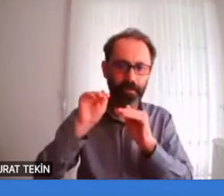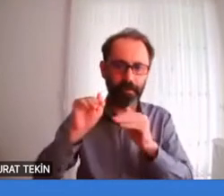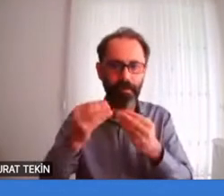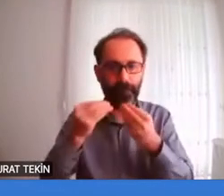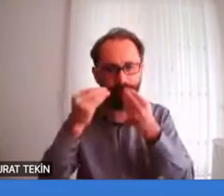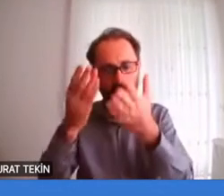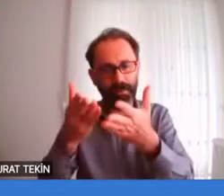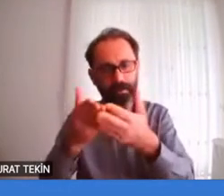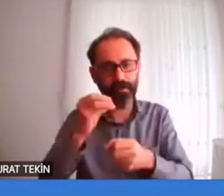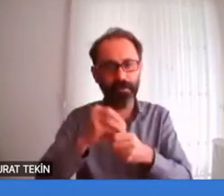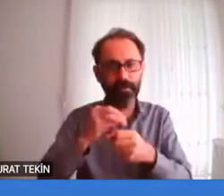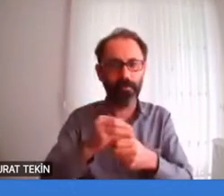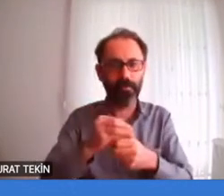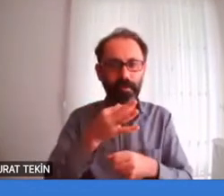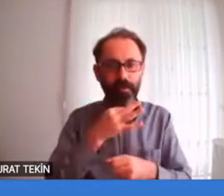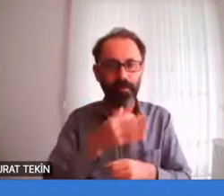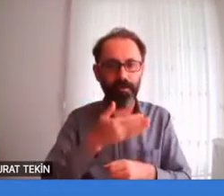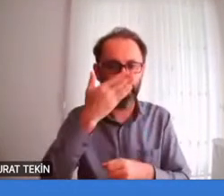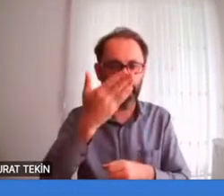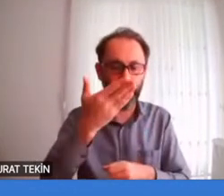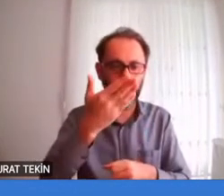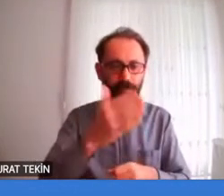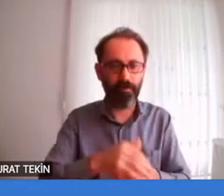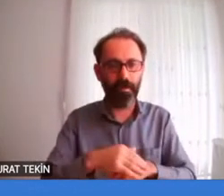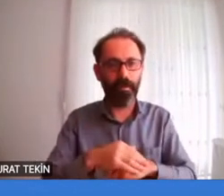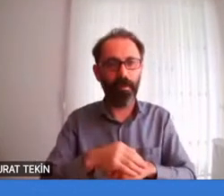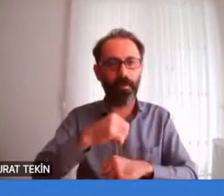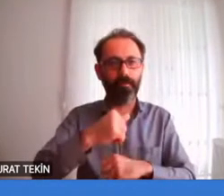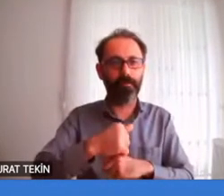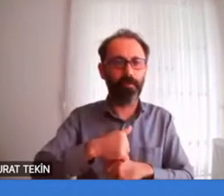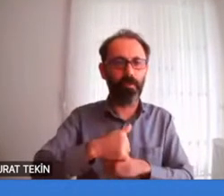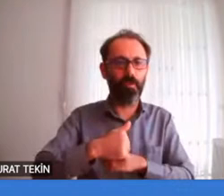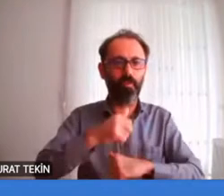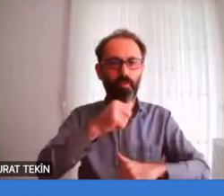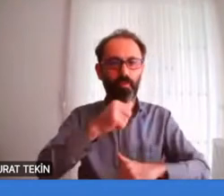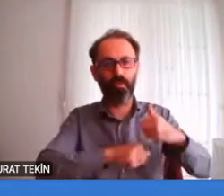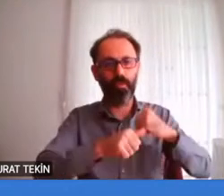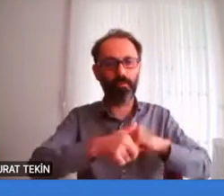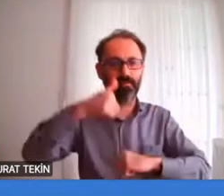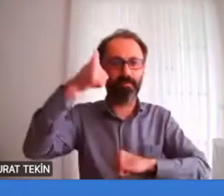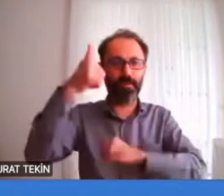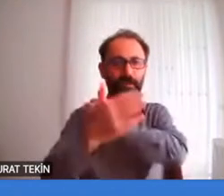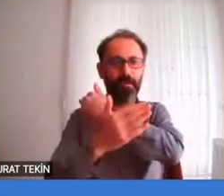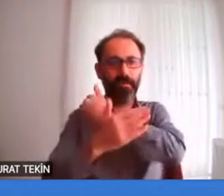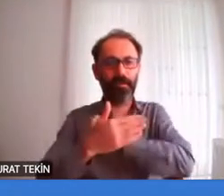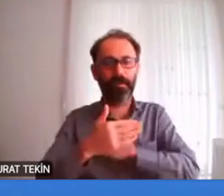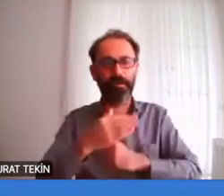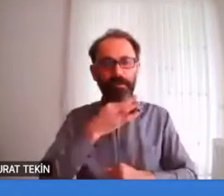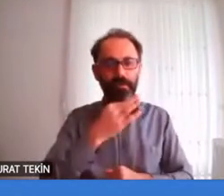ediyorum. Sizinle bir araya gelmek teşekkür ediyorum. Tamam. Evet.